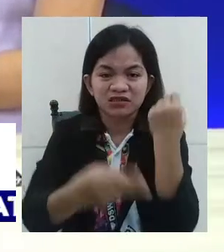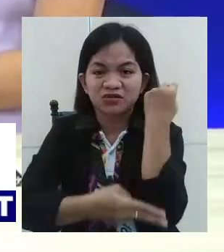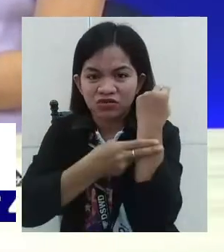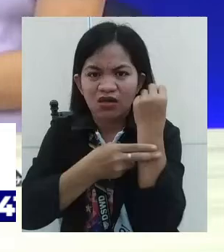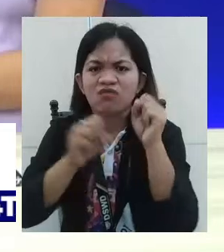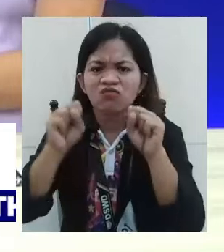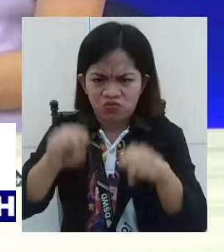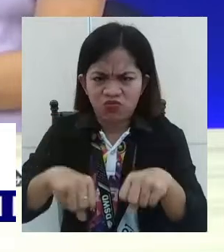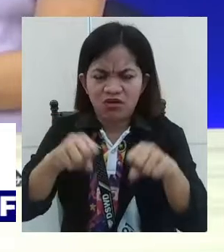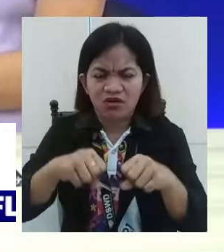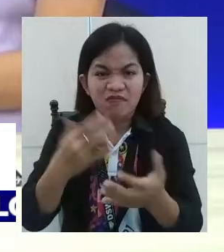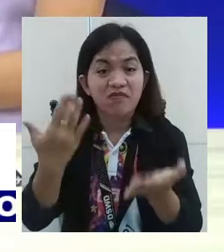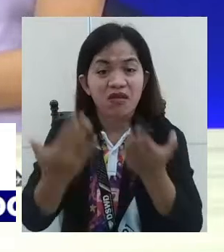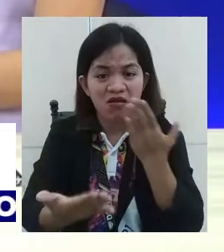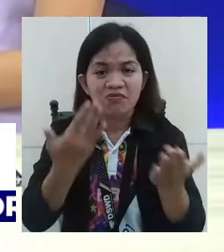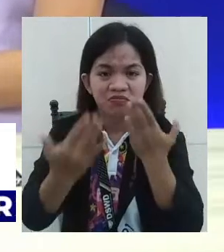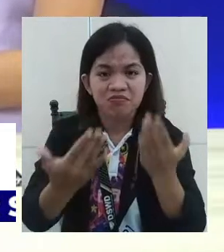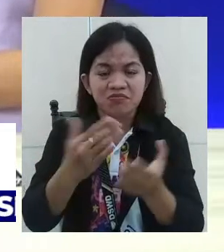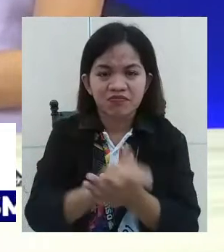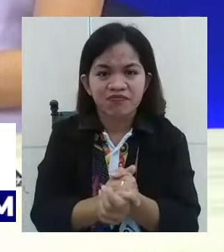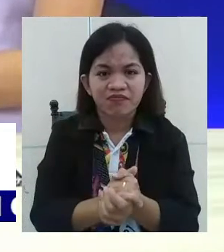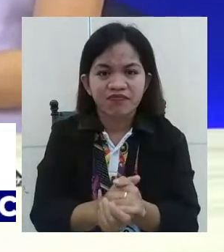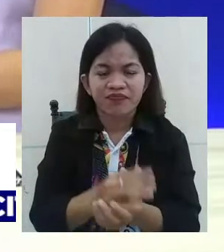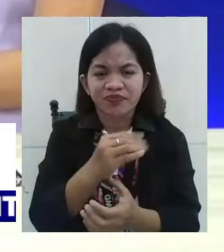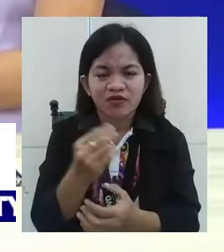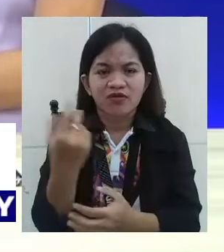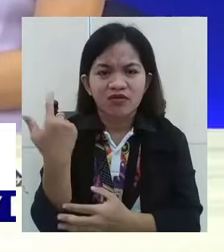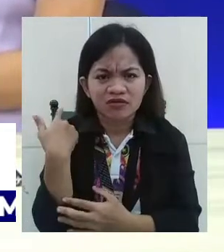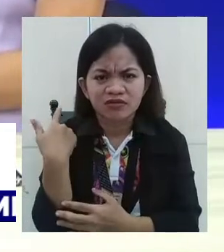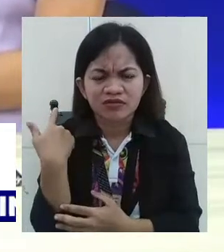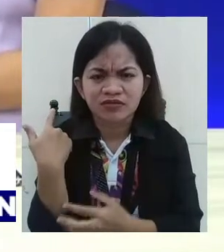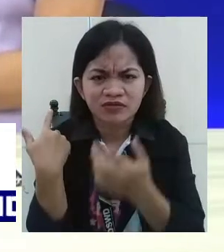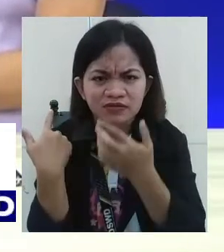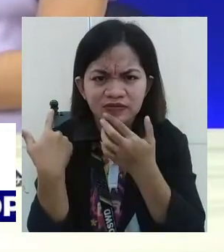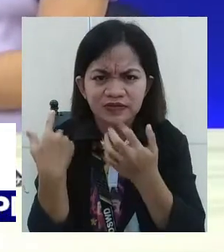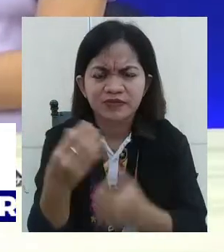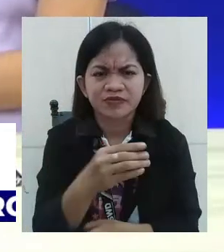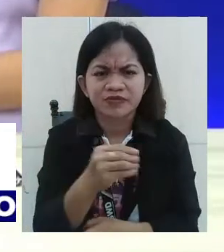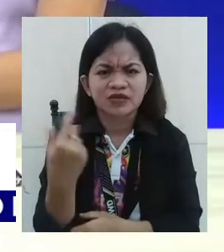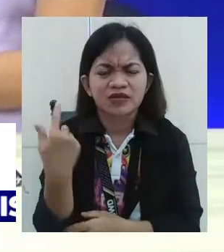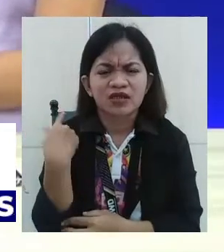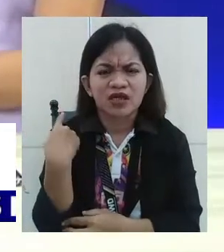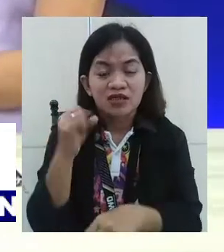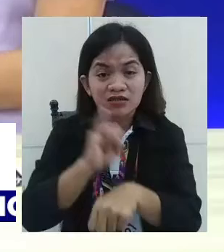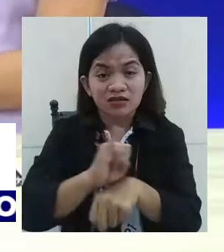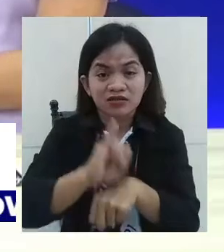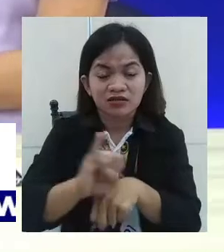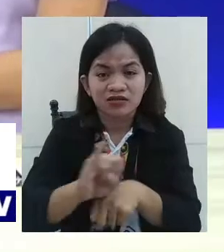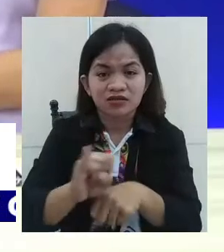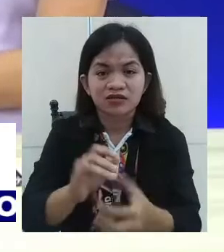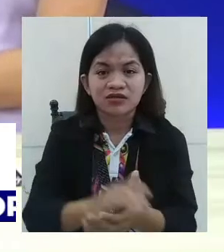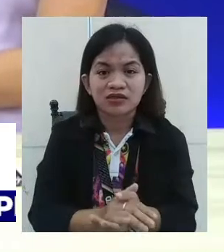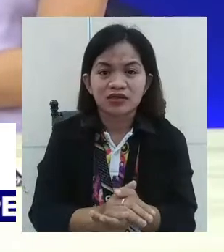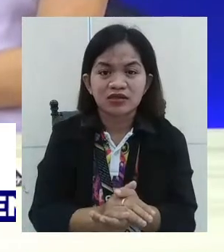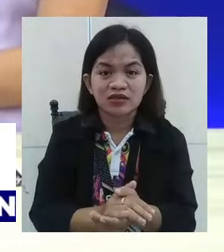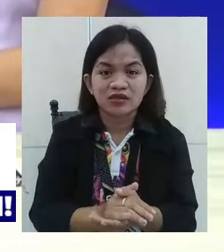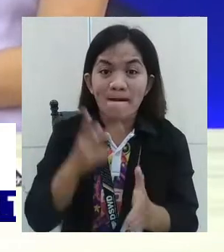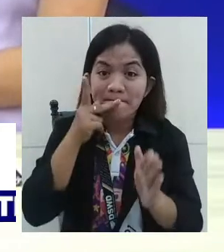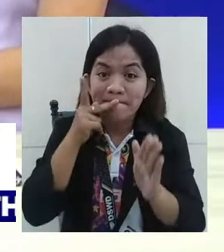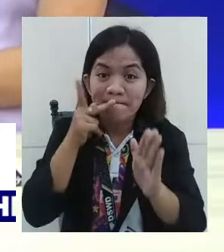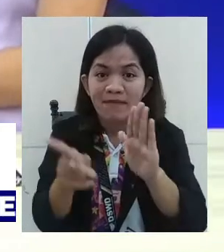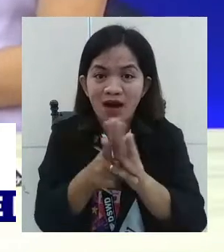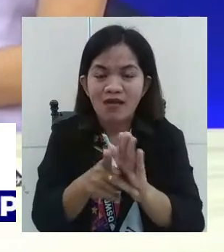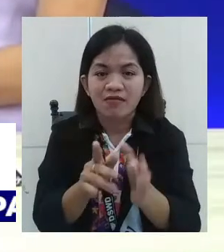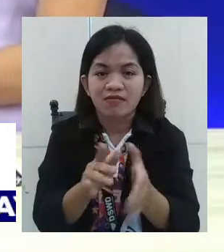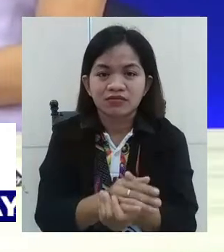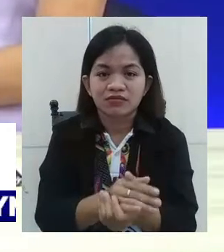naman pagmabigat para sa tourism industry, especially yung private na yung free, siguro